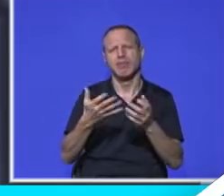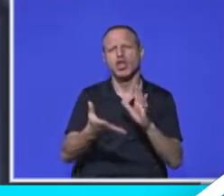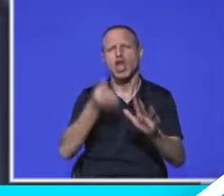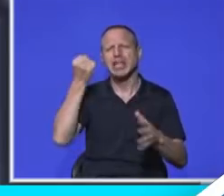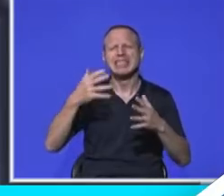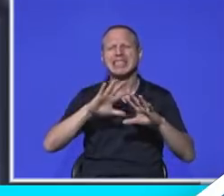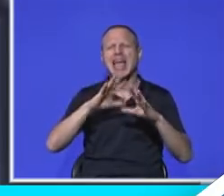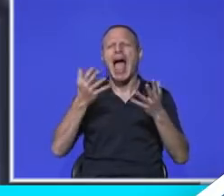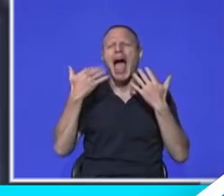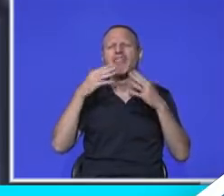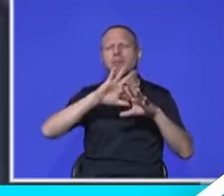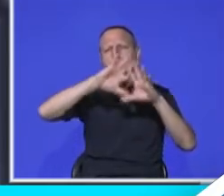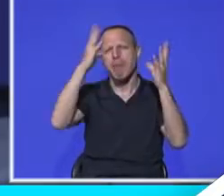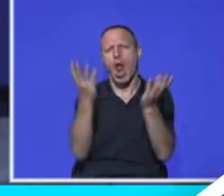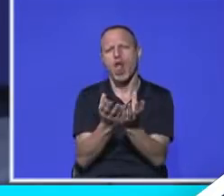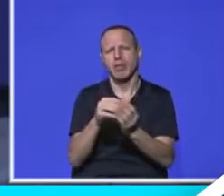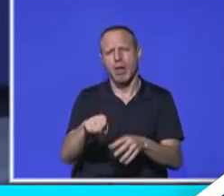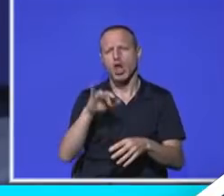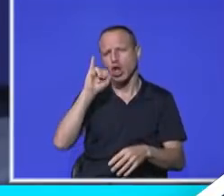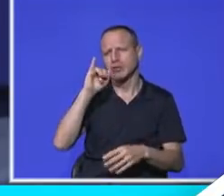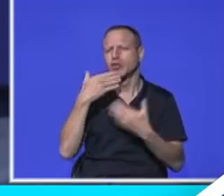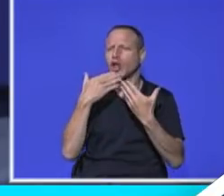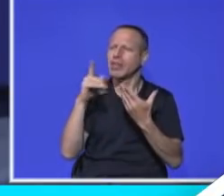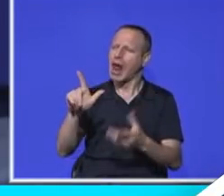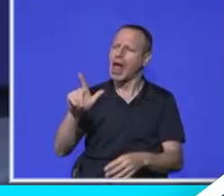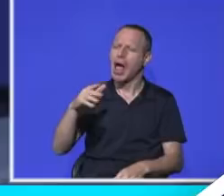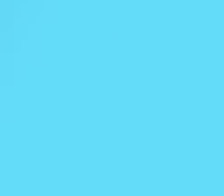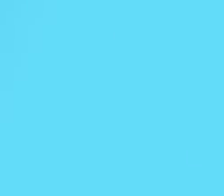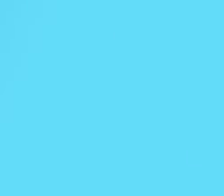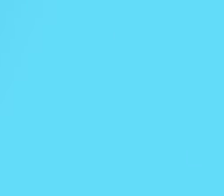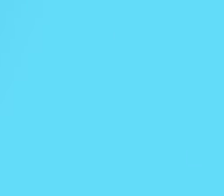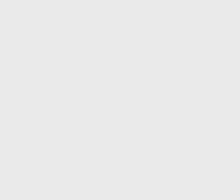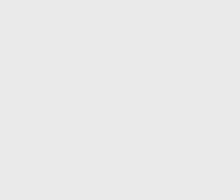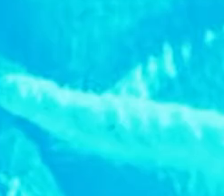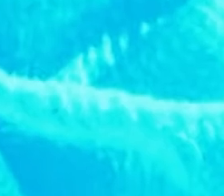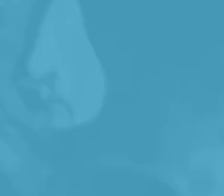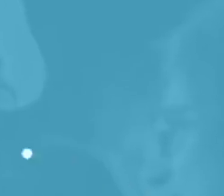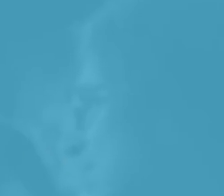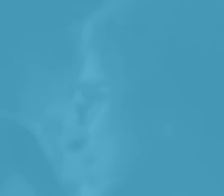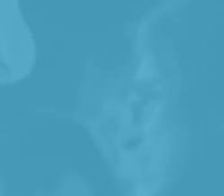מתוך כל הבלונים האלה. יוסי, תודה רבה. תודה רבה. כפרה עליך, איזה כיף שחזרת.